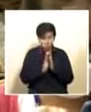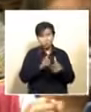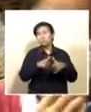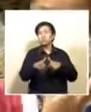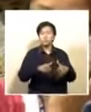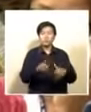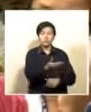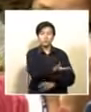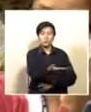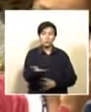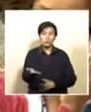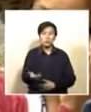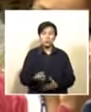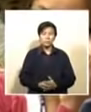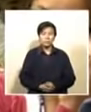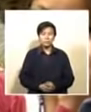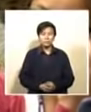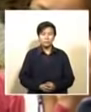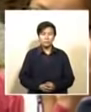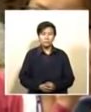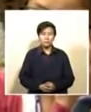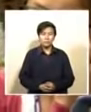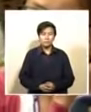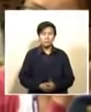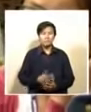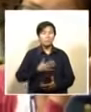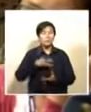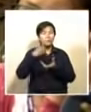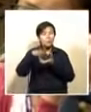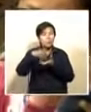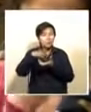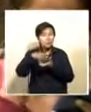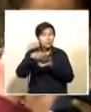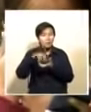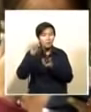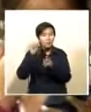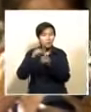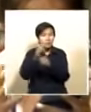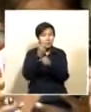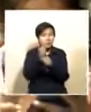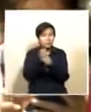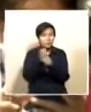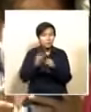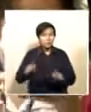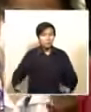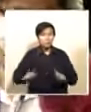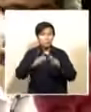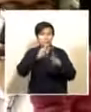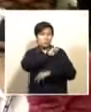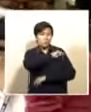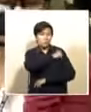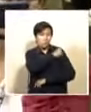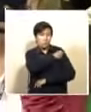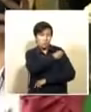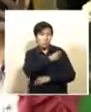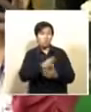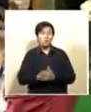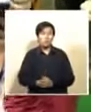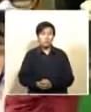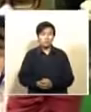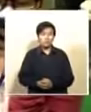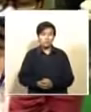องนายกนะครับเราพบว่าพฤติกรรมคนไทยมีการเปลี่ยนแปลงการที่เราจะลดการแพร่กระจายของเชื้อโรคได้เนี่ยอยู่